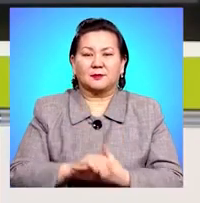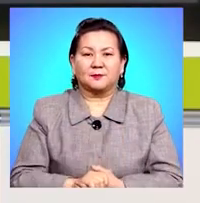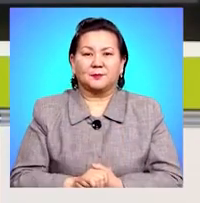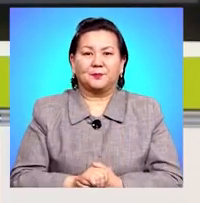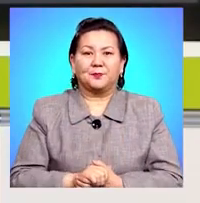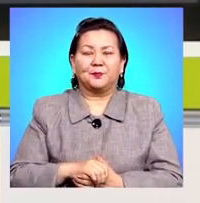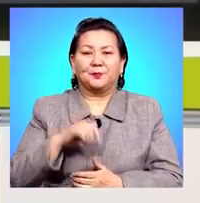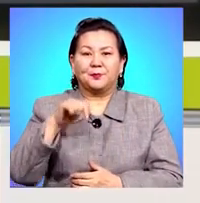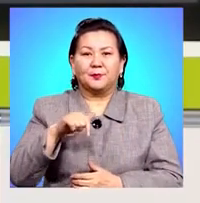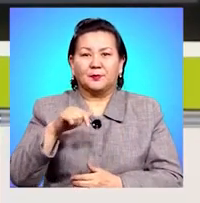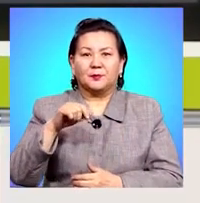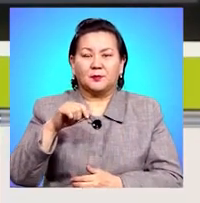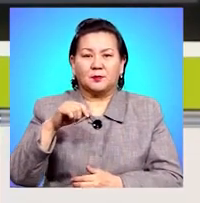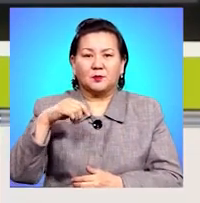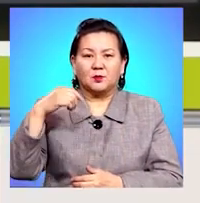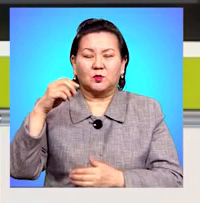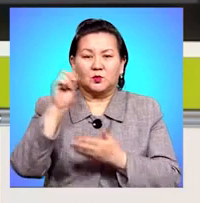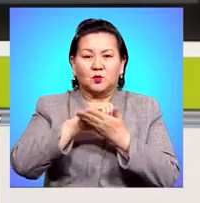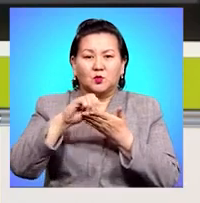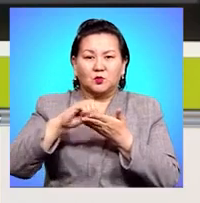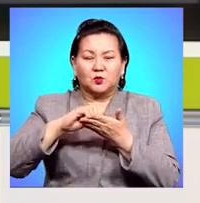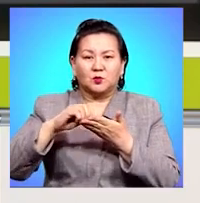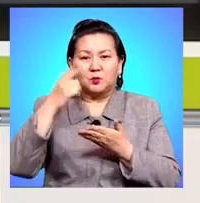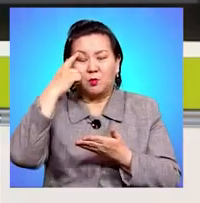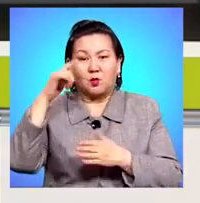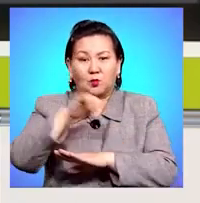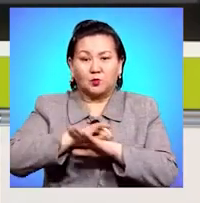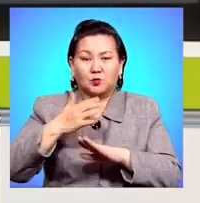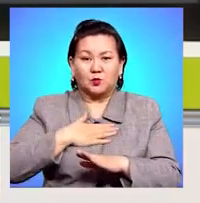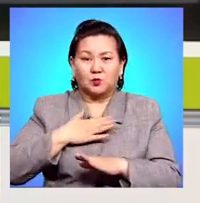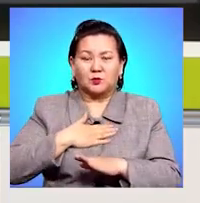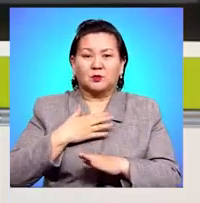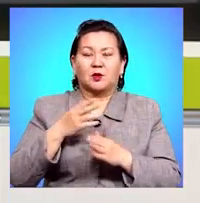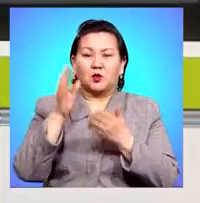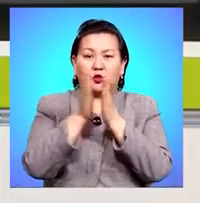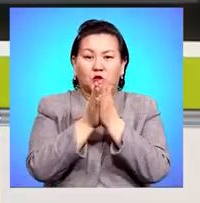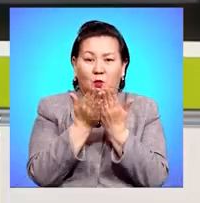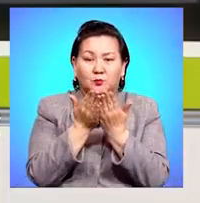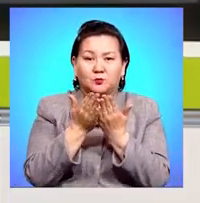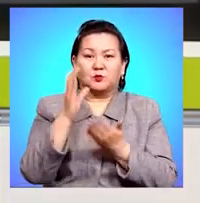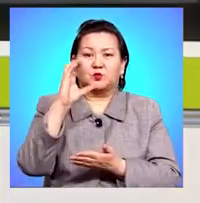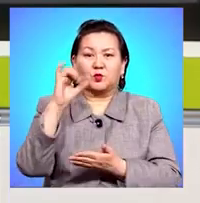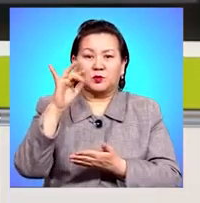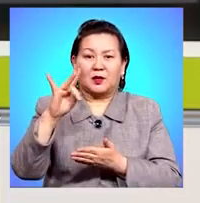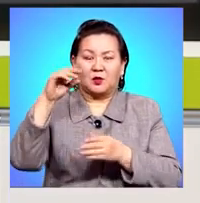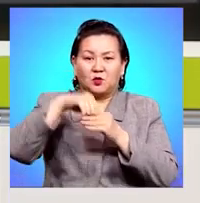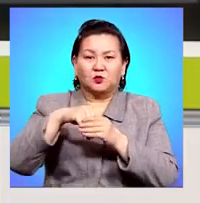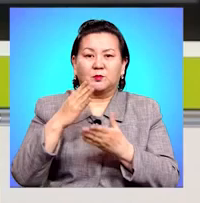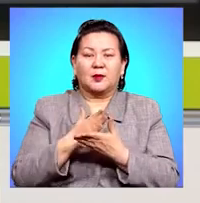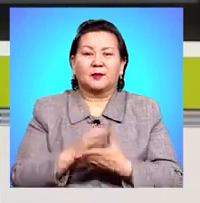ингээд энэхүү дурсамж хөтөлбөрт манай улсаас дараах ном судрууд багтаж орсон.